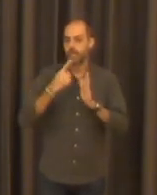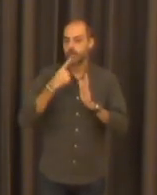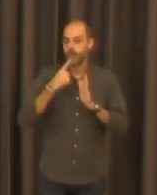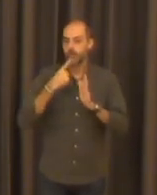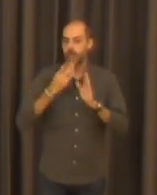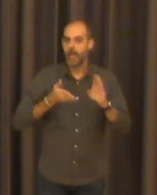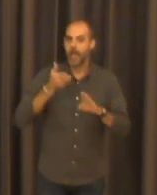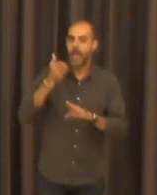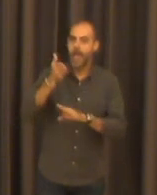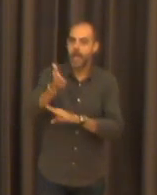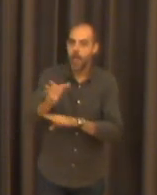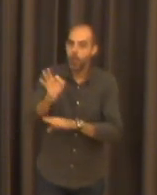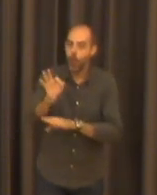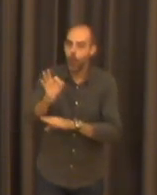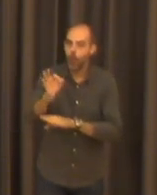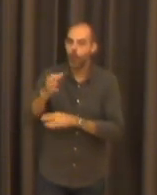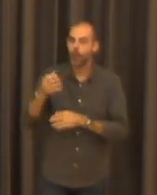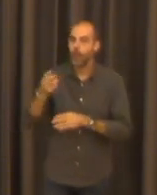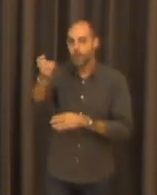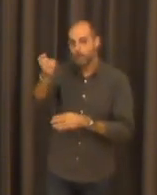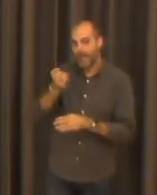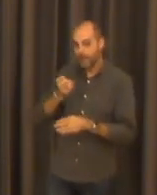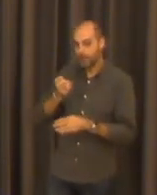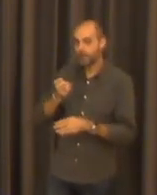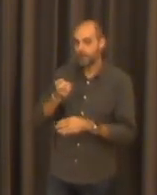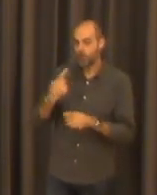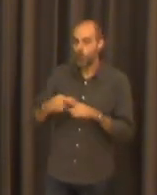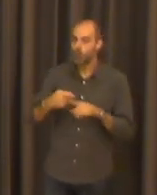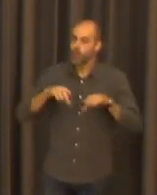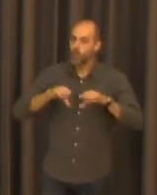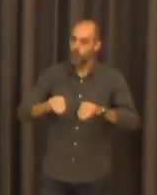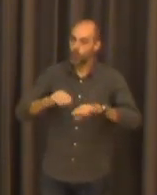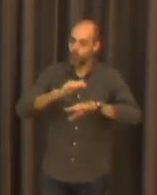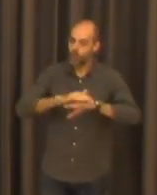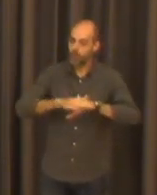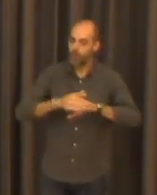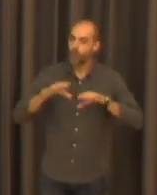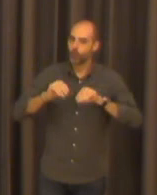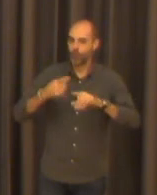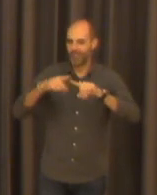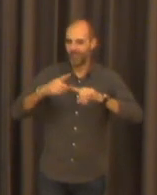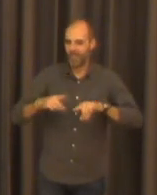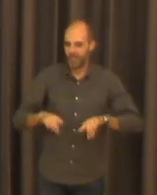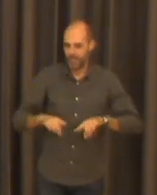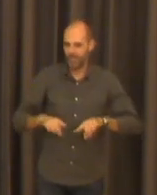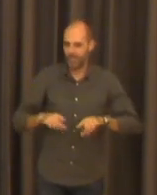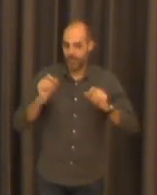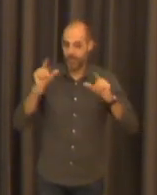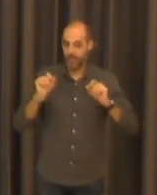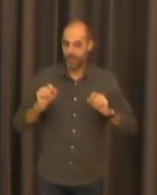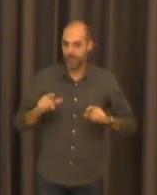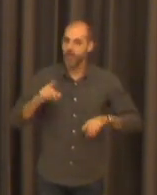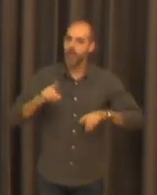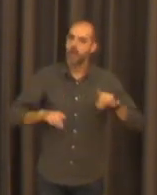perquè veia que els usos del verb anar i venir eren diferents de les llengües romàniques, i perquè veia també que depenia de si hi havia